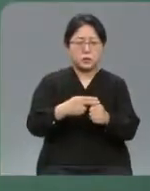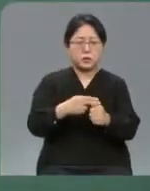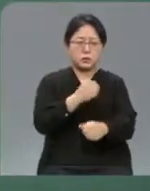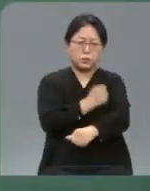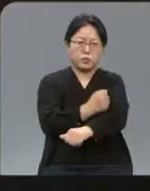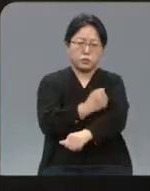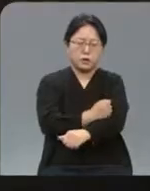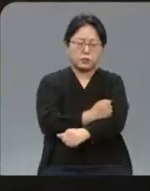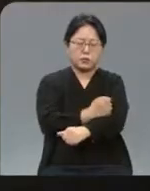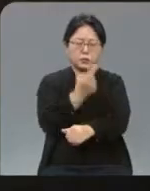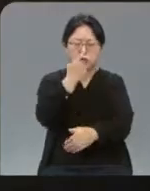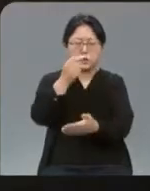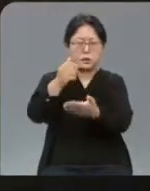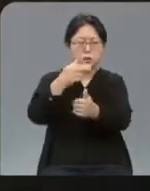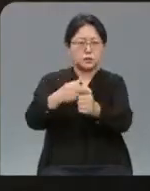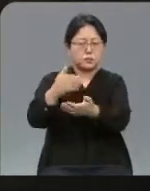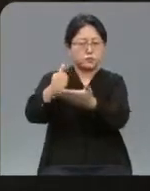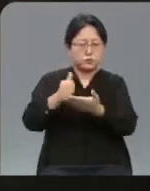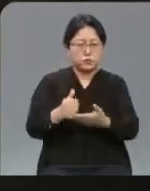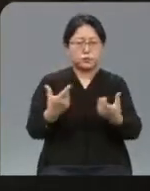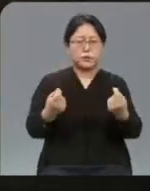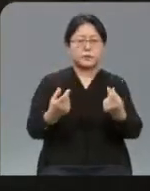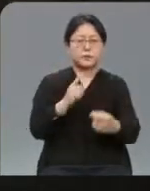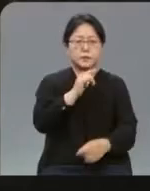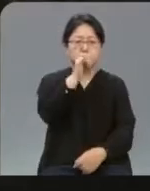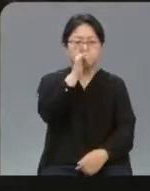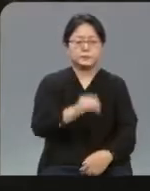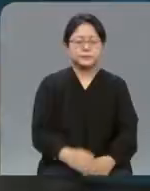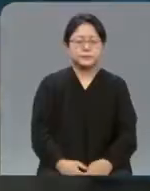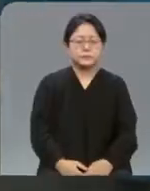어렵게 외부 강사를 초빙했다 고 밝혔습니다